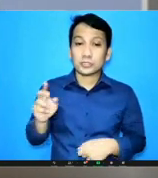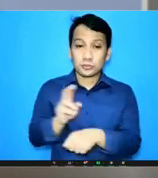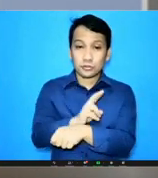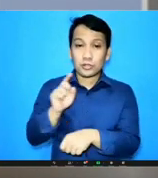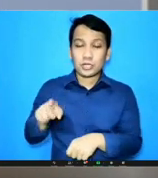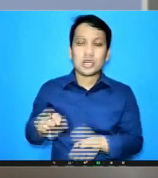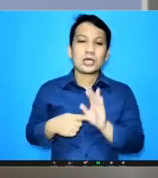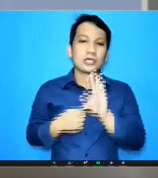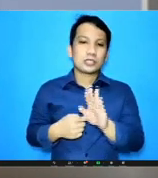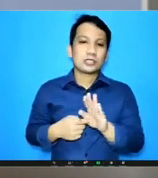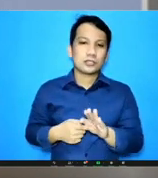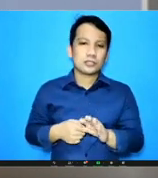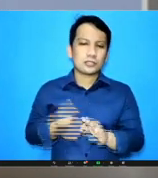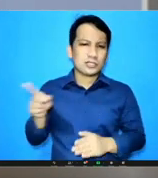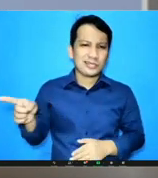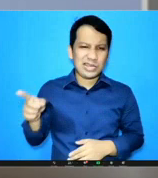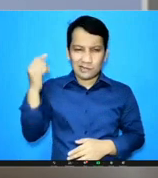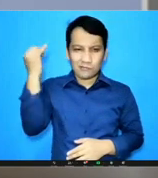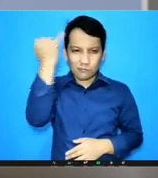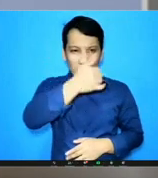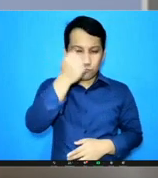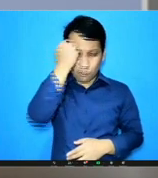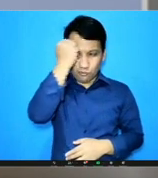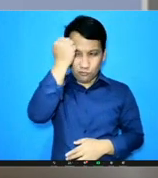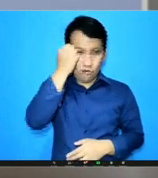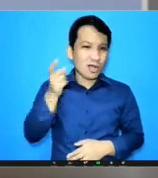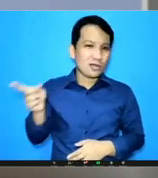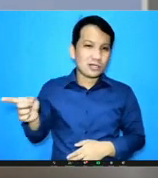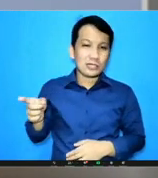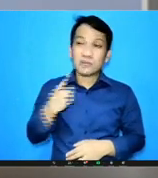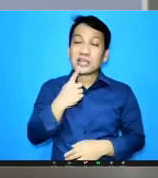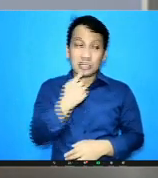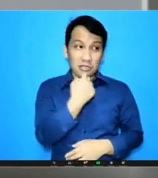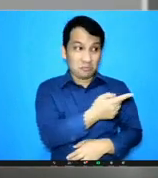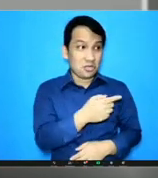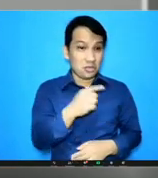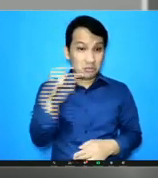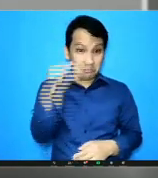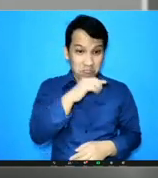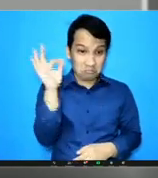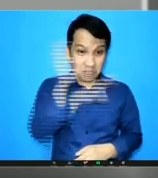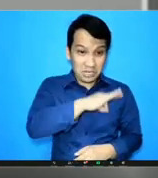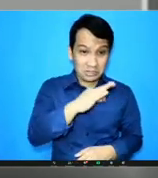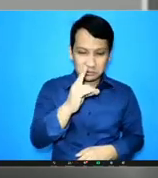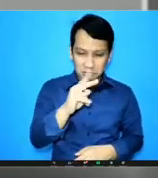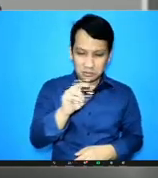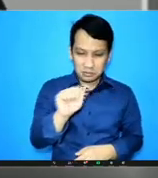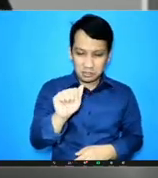ignorante, bobo, yung nagsabing hindi totoo ang DNA test.